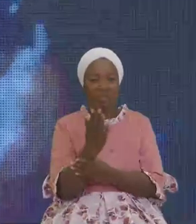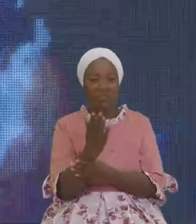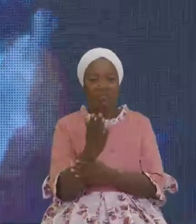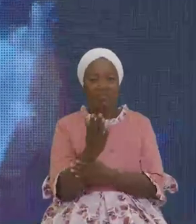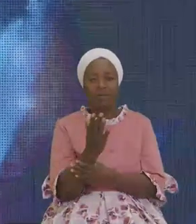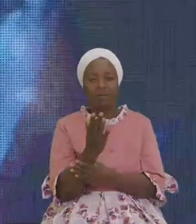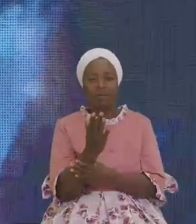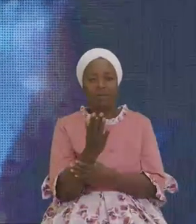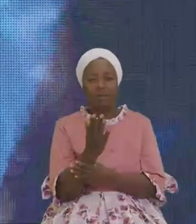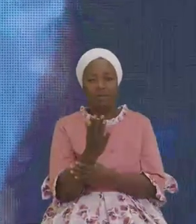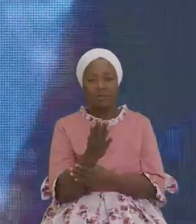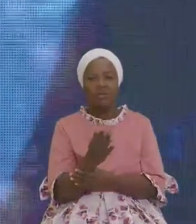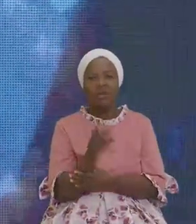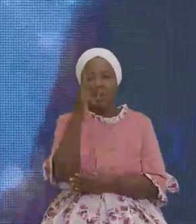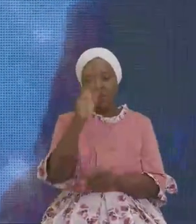Si tu lèves ta main,